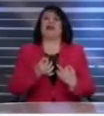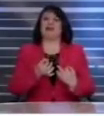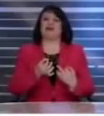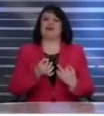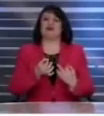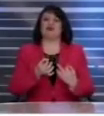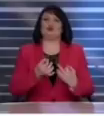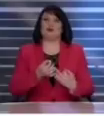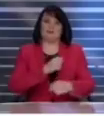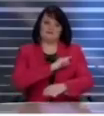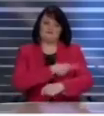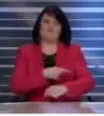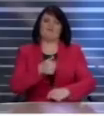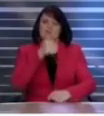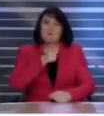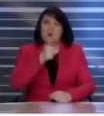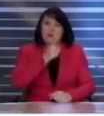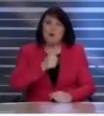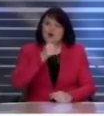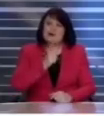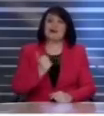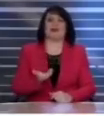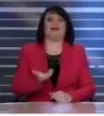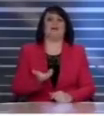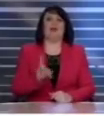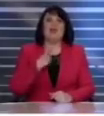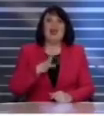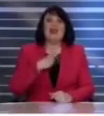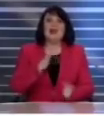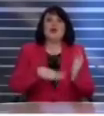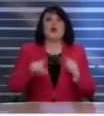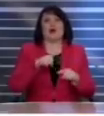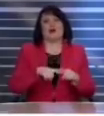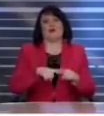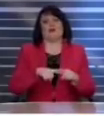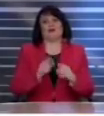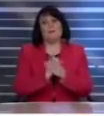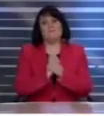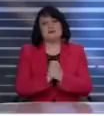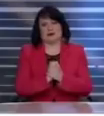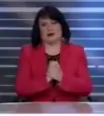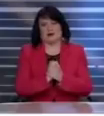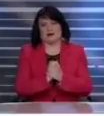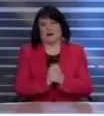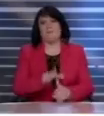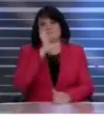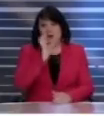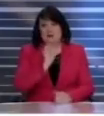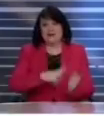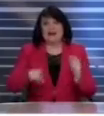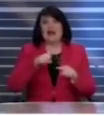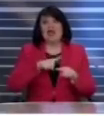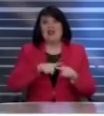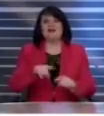χαιρετήσω το κουράγιο του και να χαιρετήσω τη θέληση που έδειξε. Πραγματικά οι Έλληνες επέδειξαν ανέκαθεν